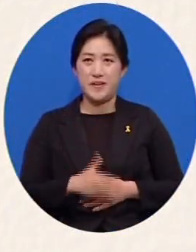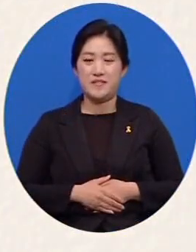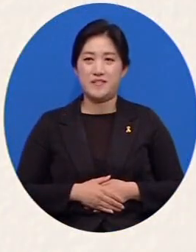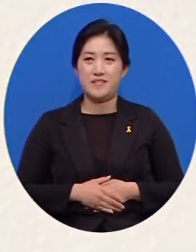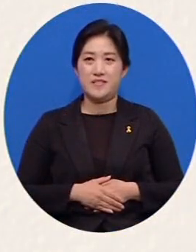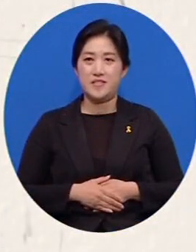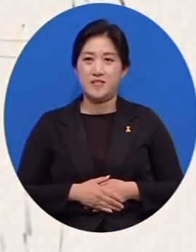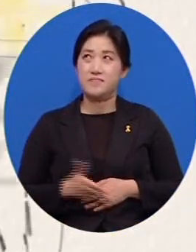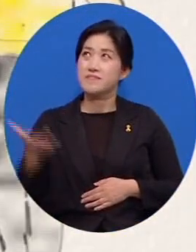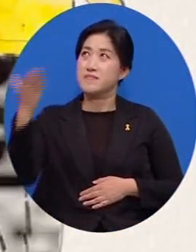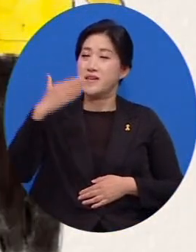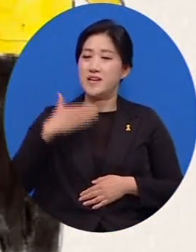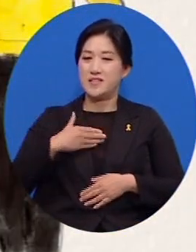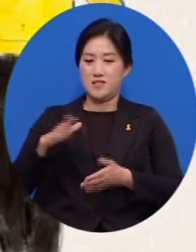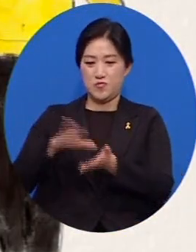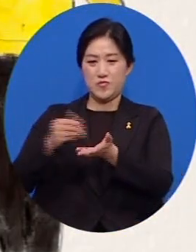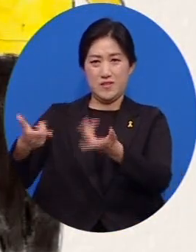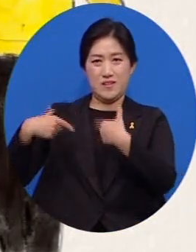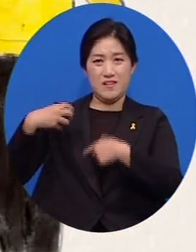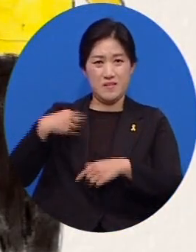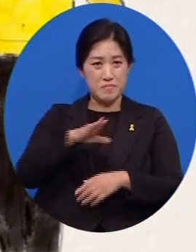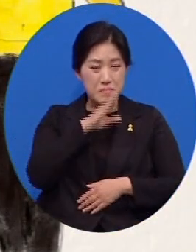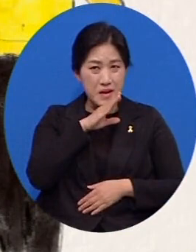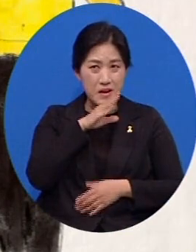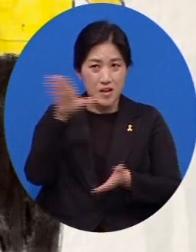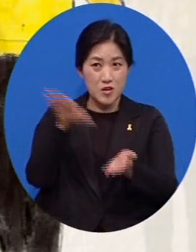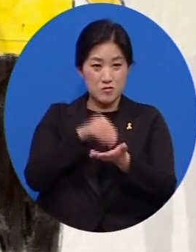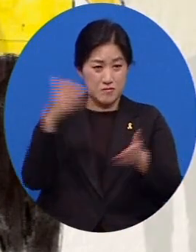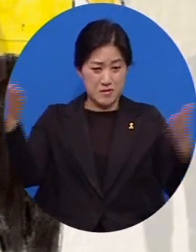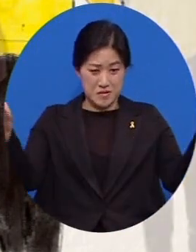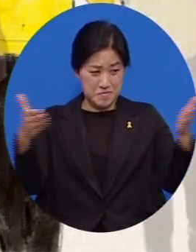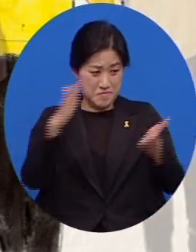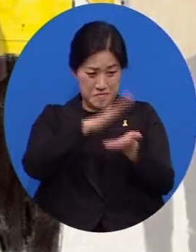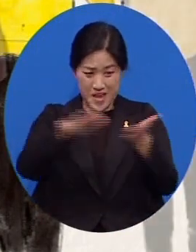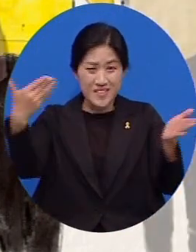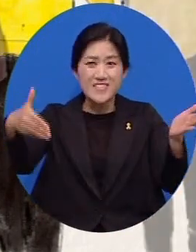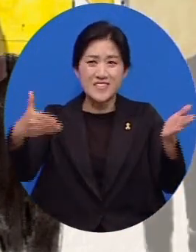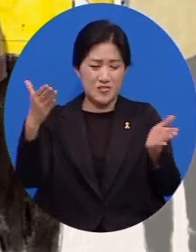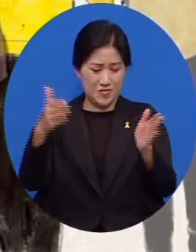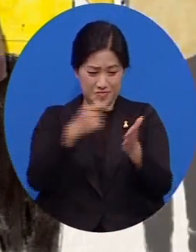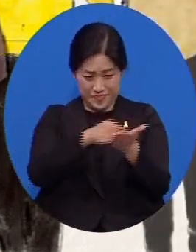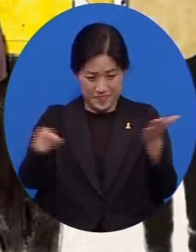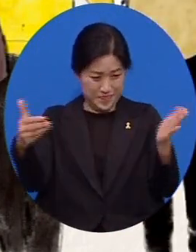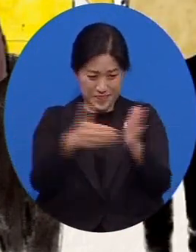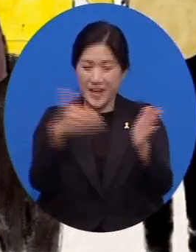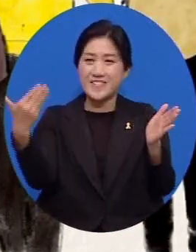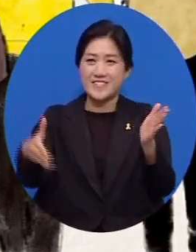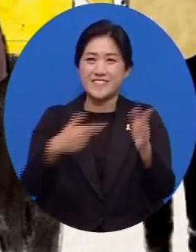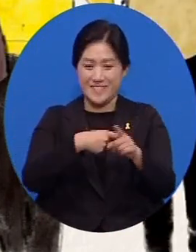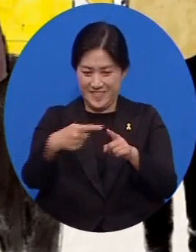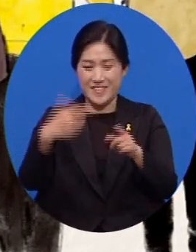애들이 우리한테 남겨준 숙제 그거 다 할 때까지.